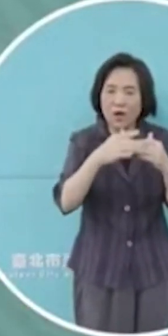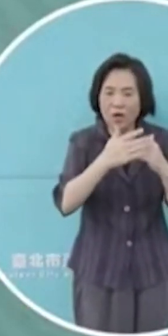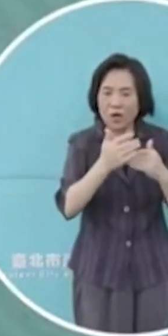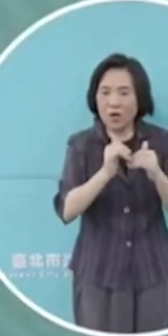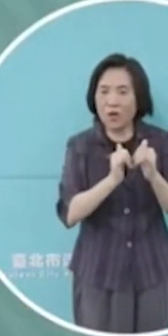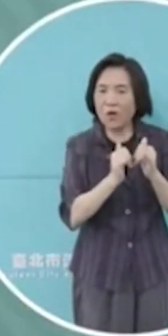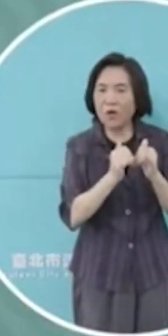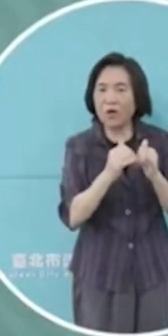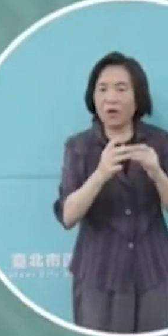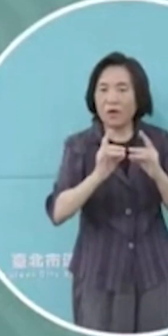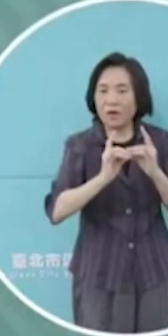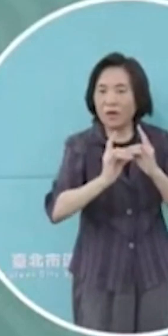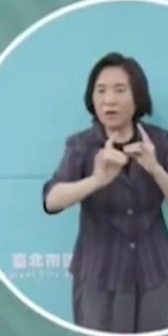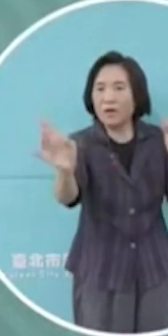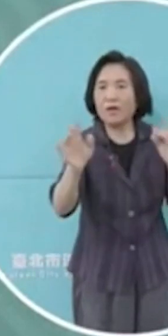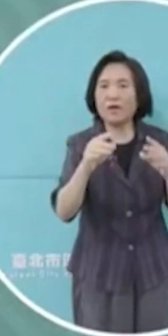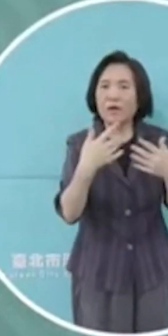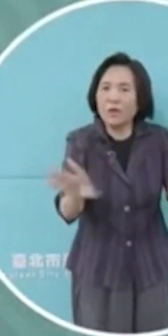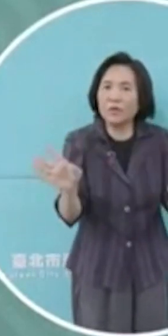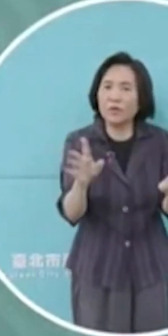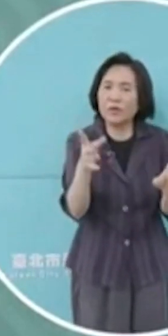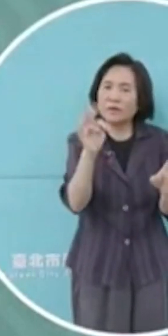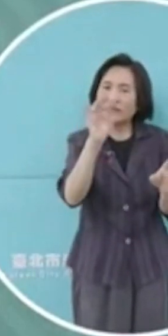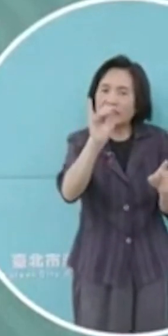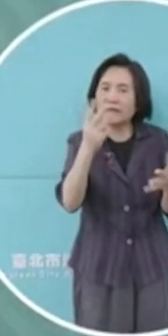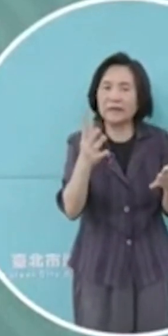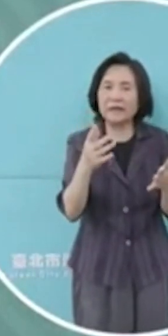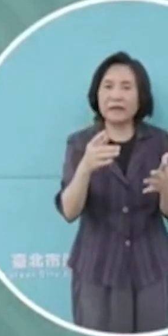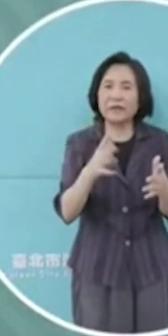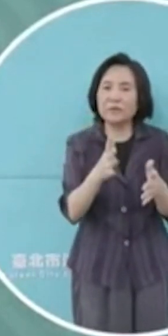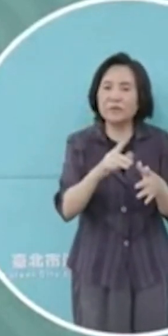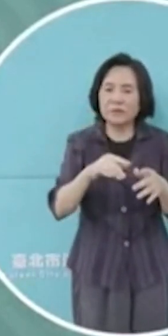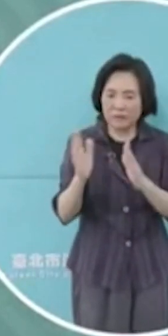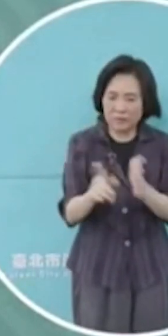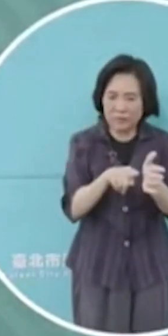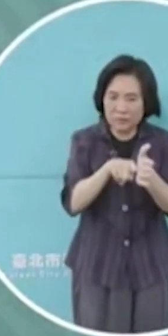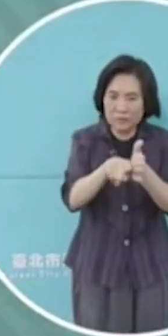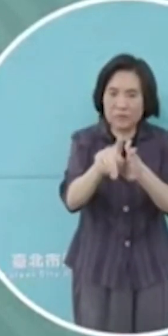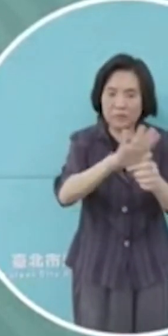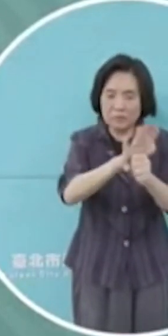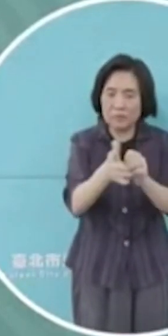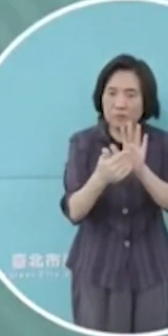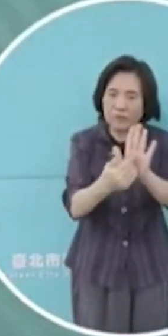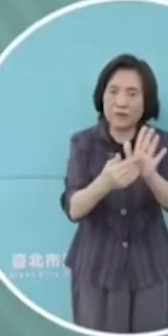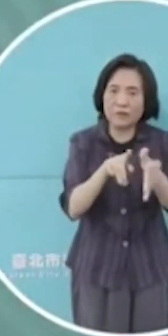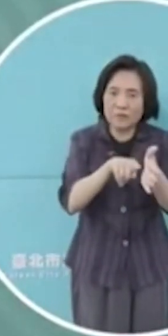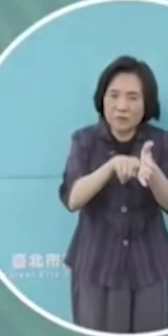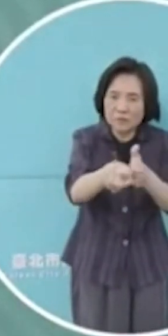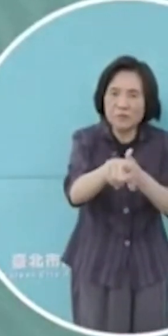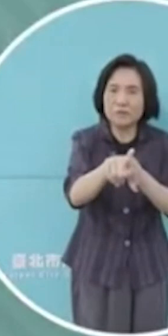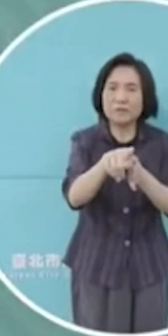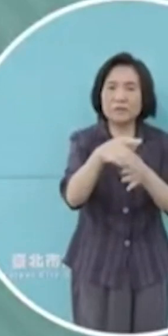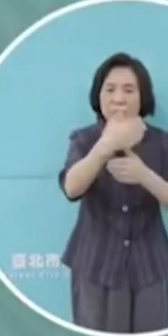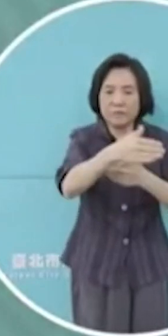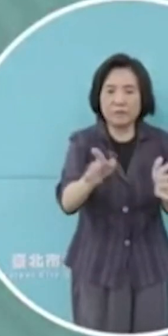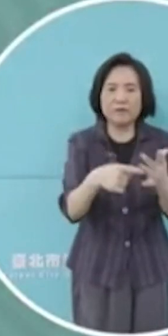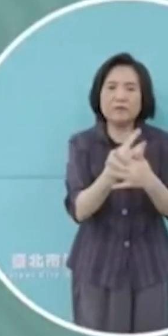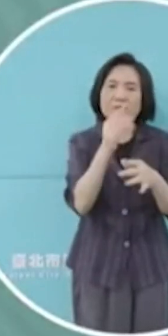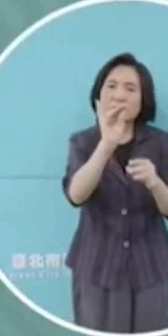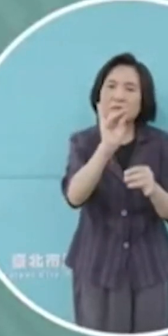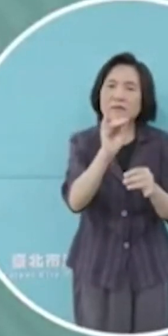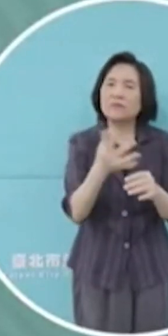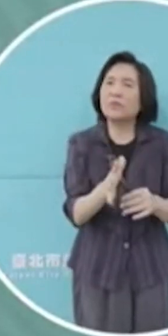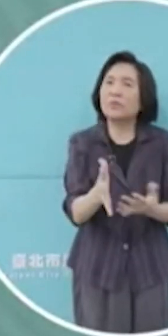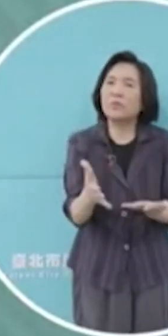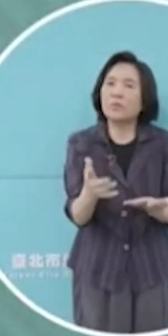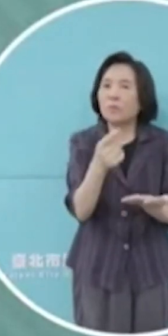能筹出这个隔离病房哦？这种防疫专用的病房差不多1000床而已。我要跟大家